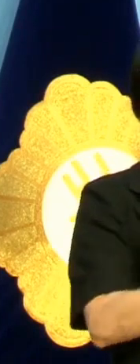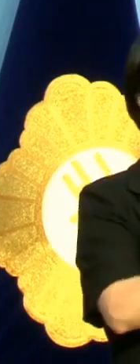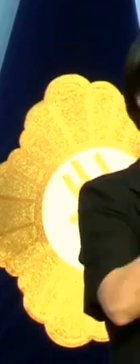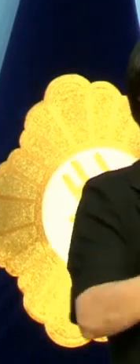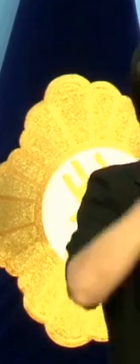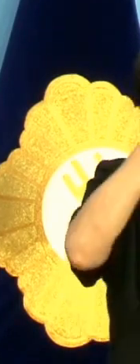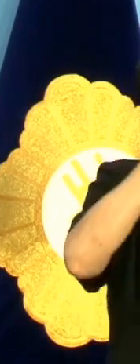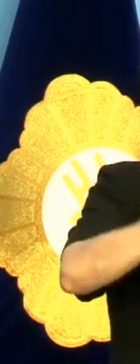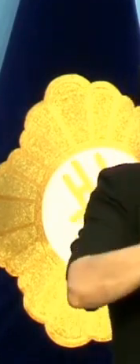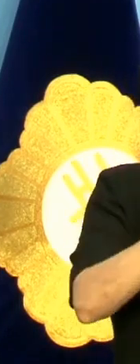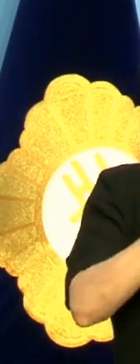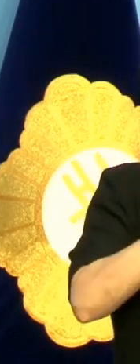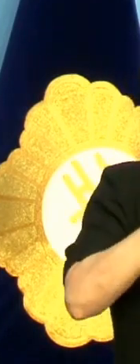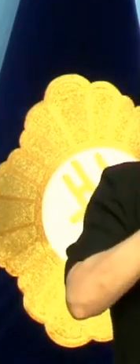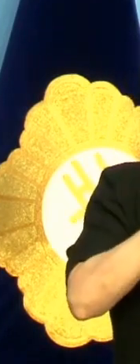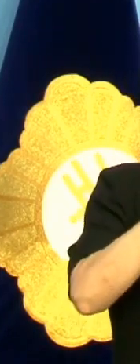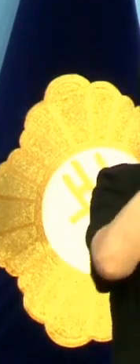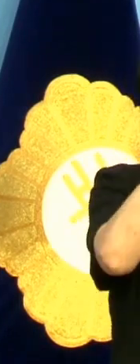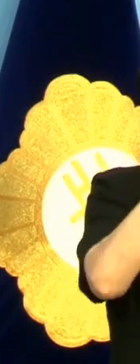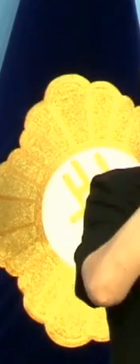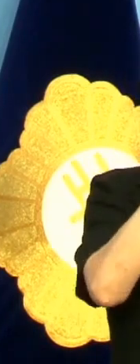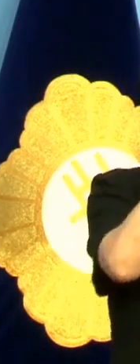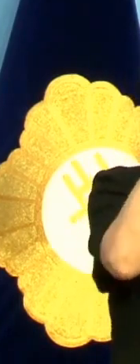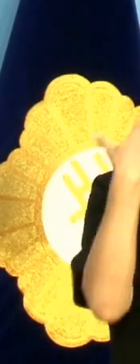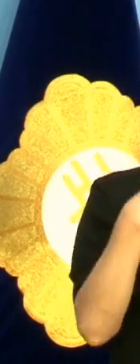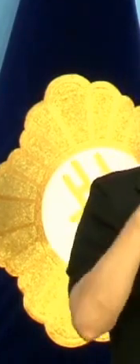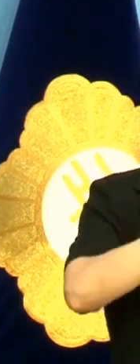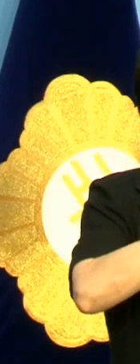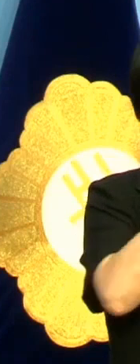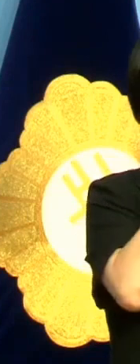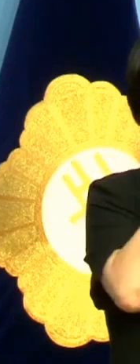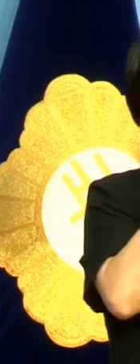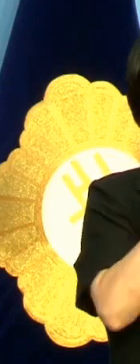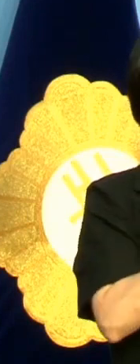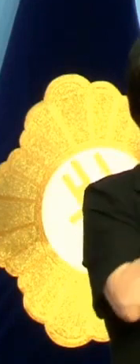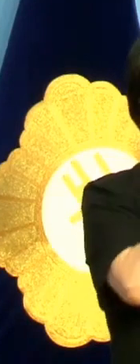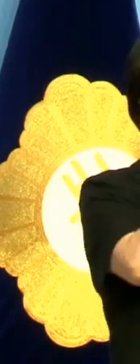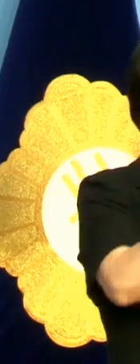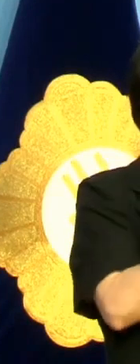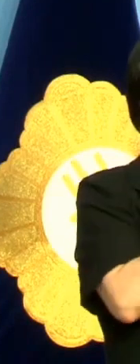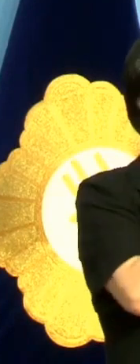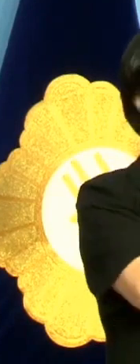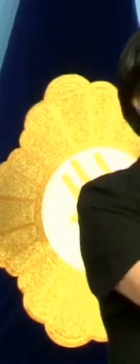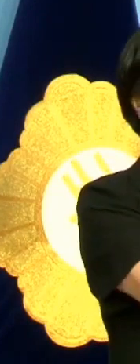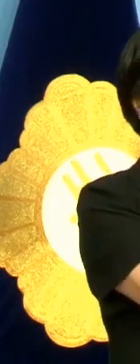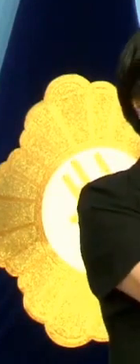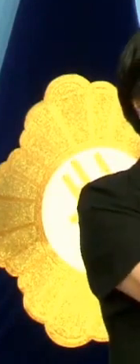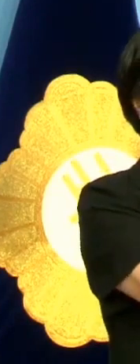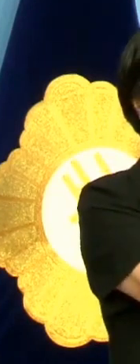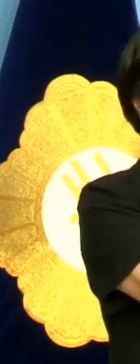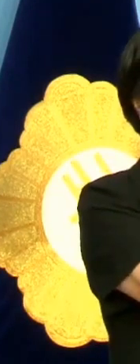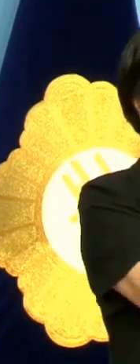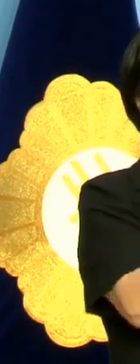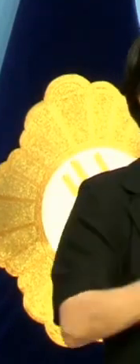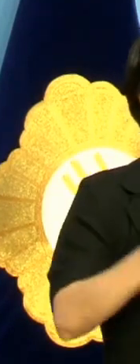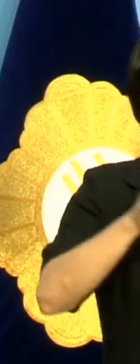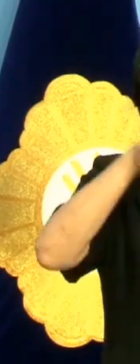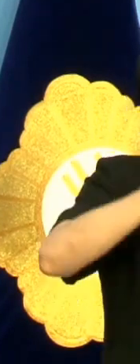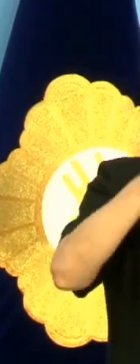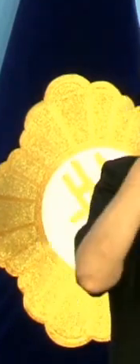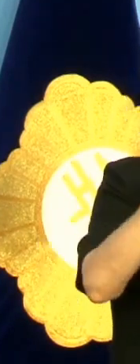말에 정부 관보에 공개되고 있습니다 그러나 고 구보 시절의 부 통로 칸 재산은 공직선거법